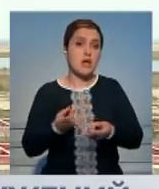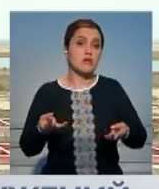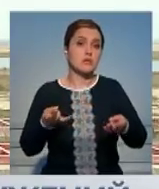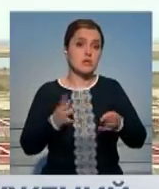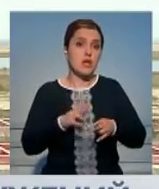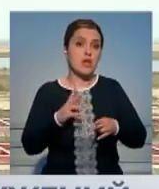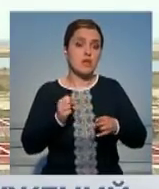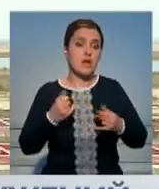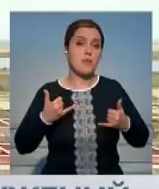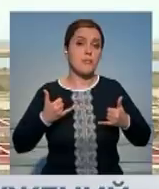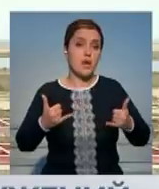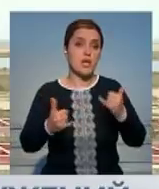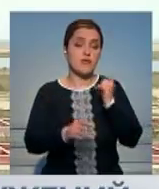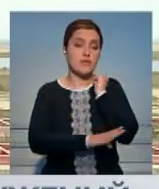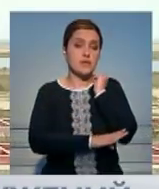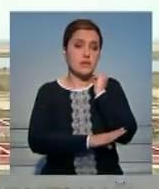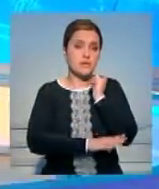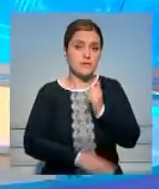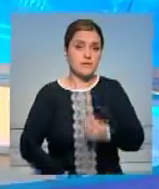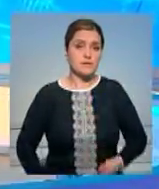на полив деревьев.